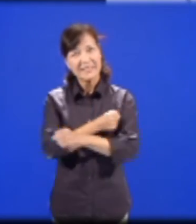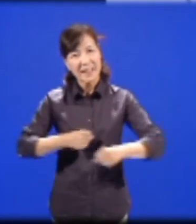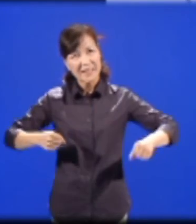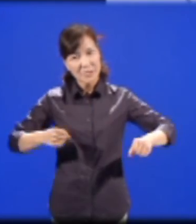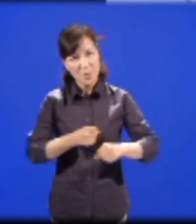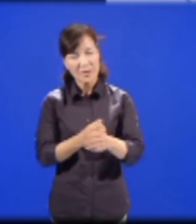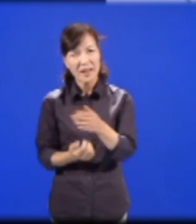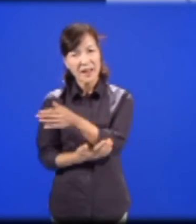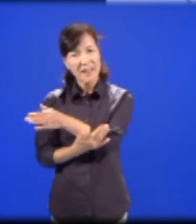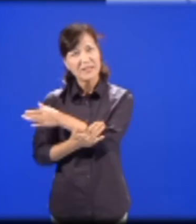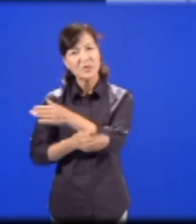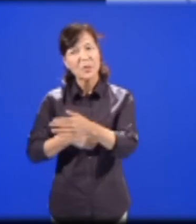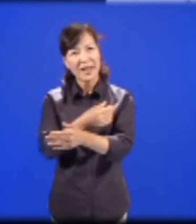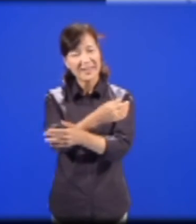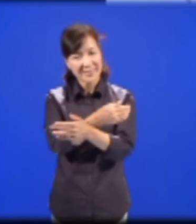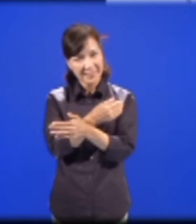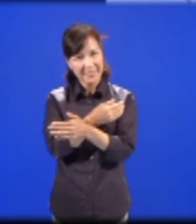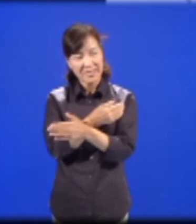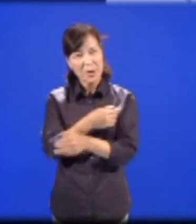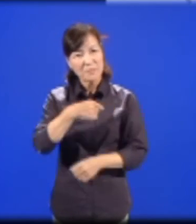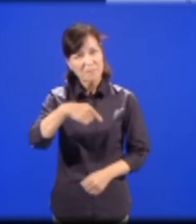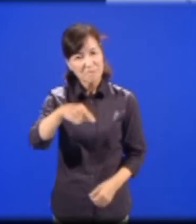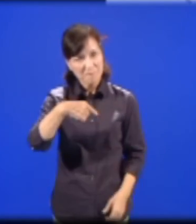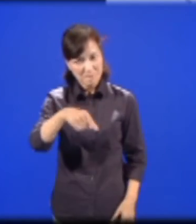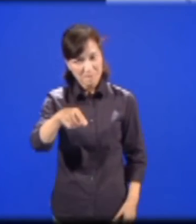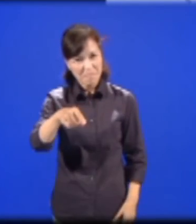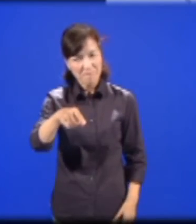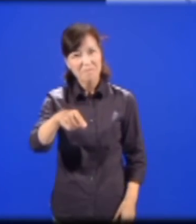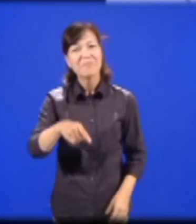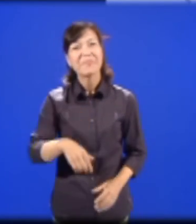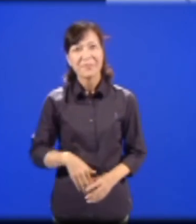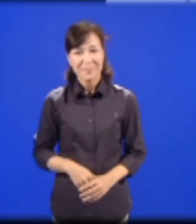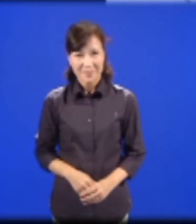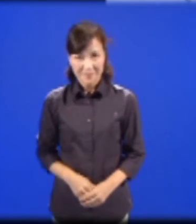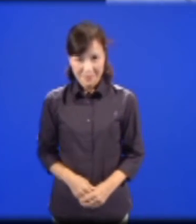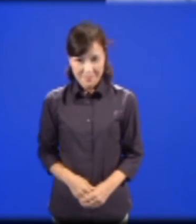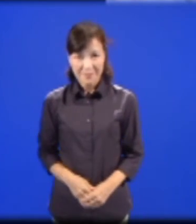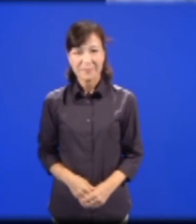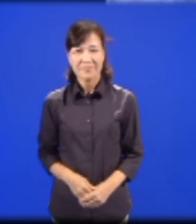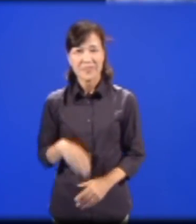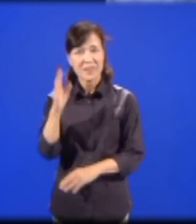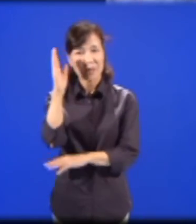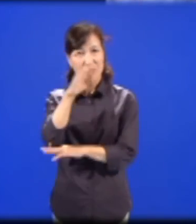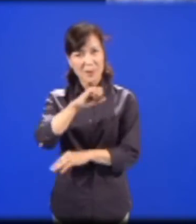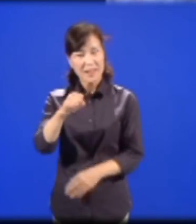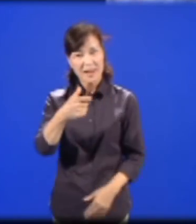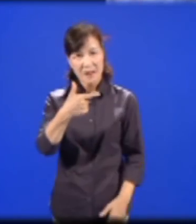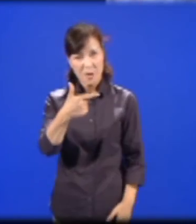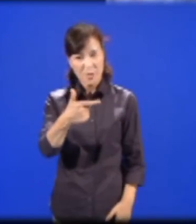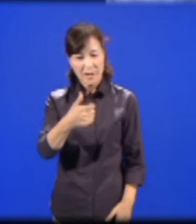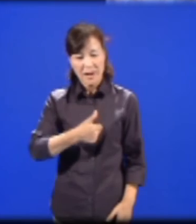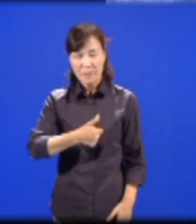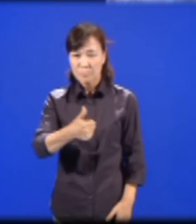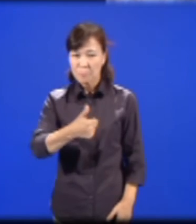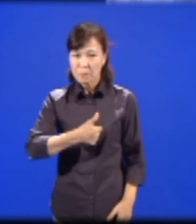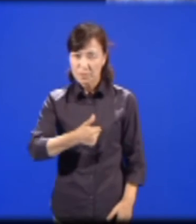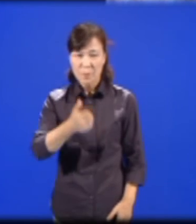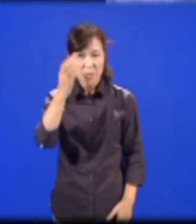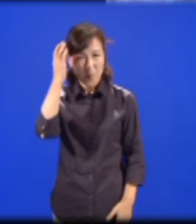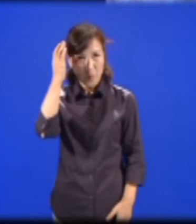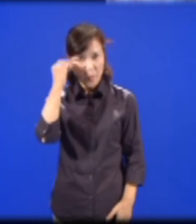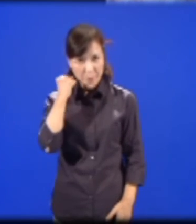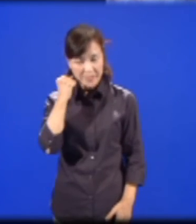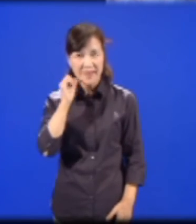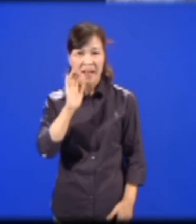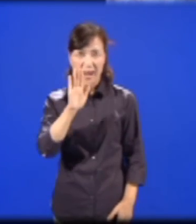ね、ストレッチや筋力トレーニングを紹介しています。で、最高ね、6回の教室終了後もですね、自